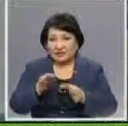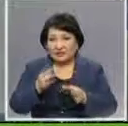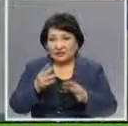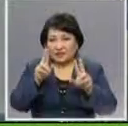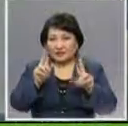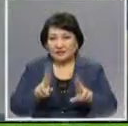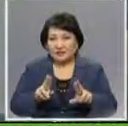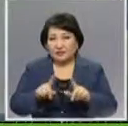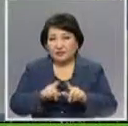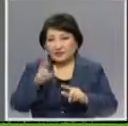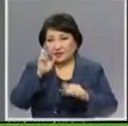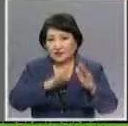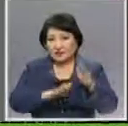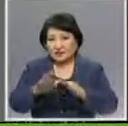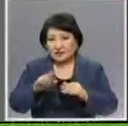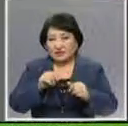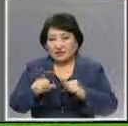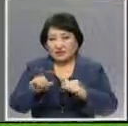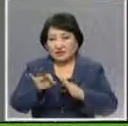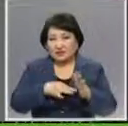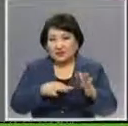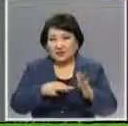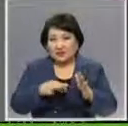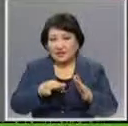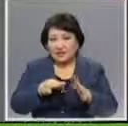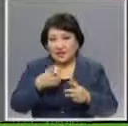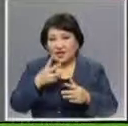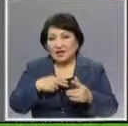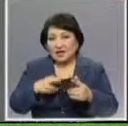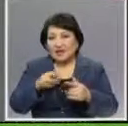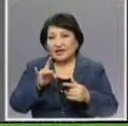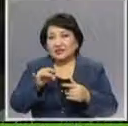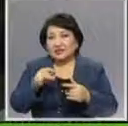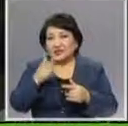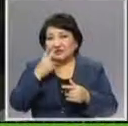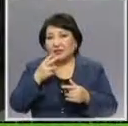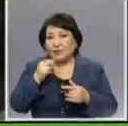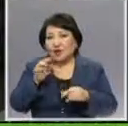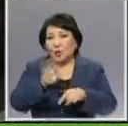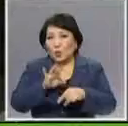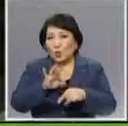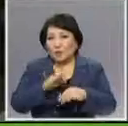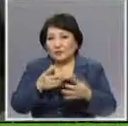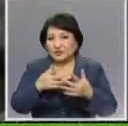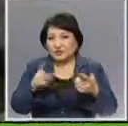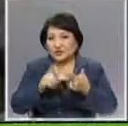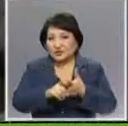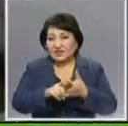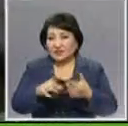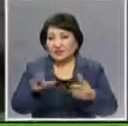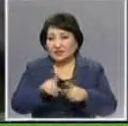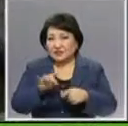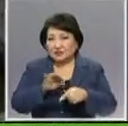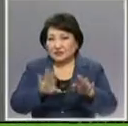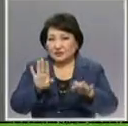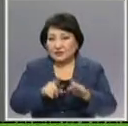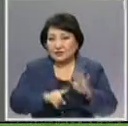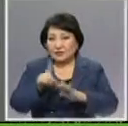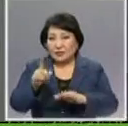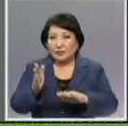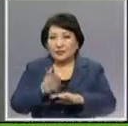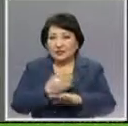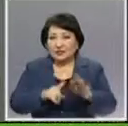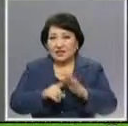Биыл елімізде жедел респираторлық вирустық инфекция және тұмау ауруларының алдын алу шаралары қазан айында басталды. Эпидемиологиялық